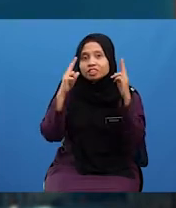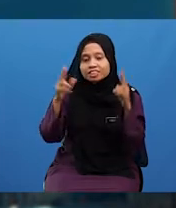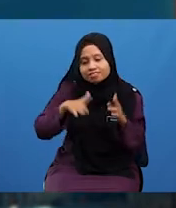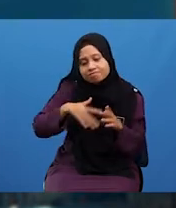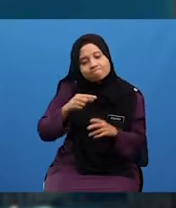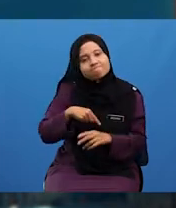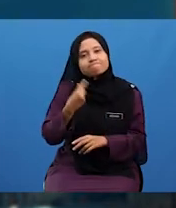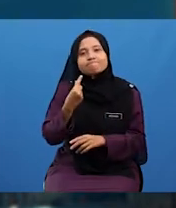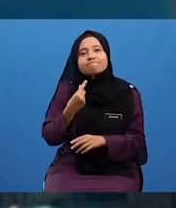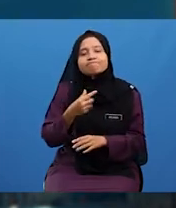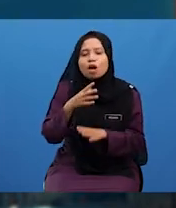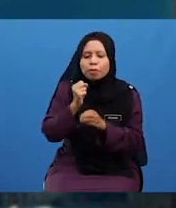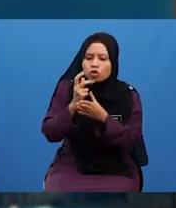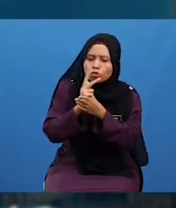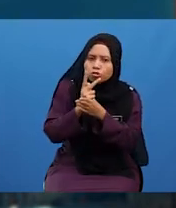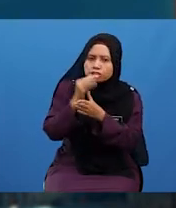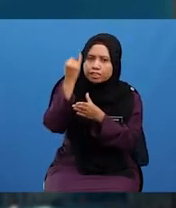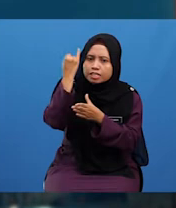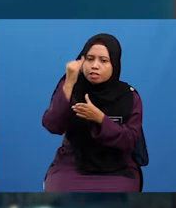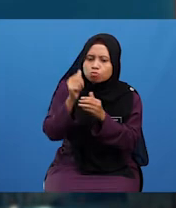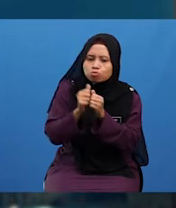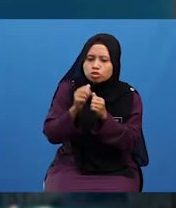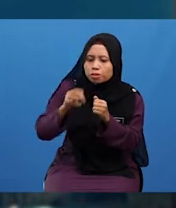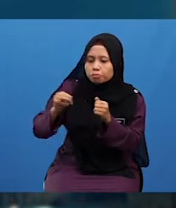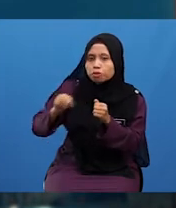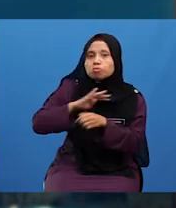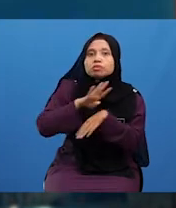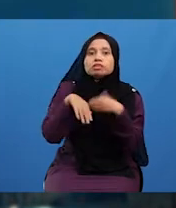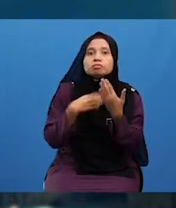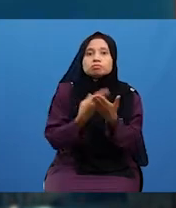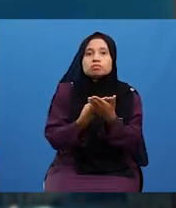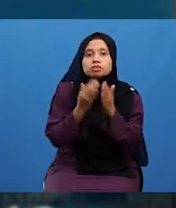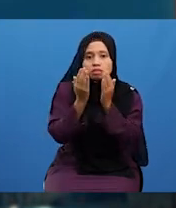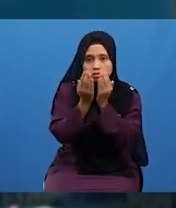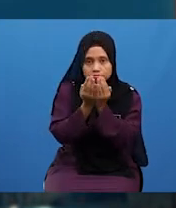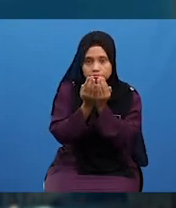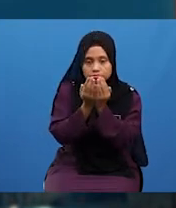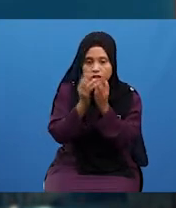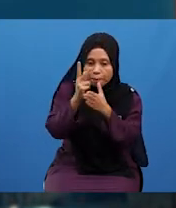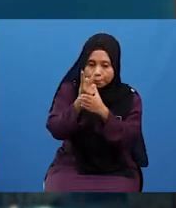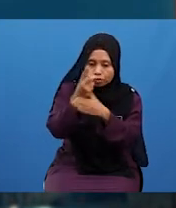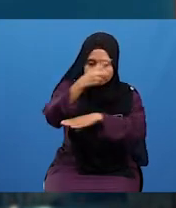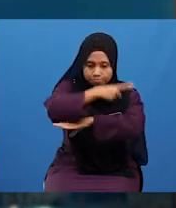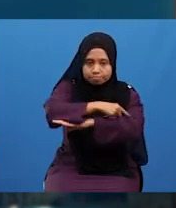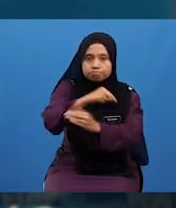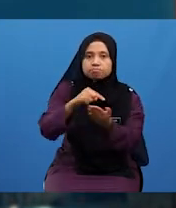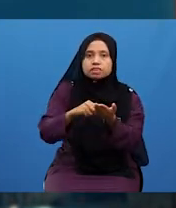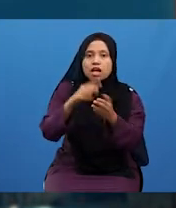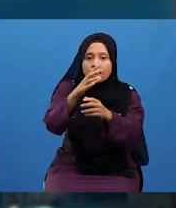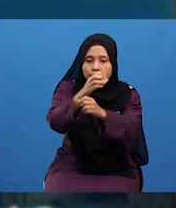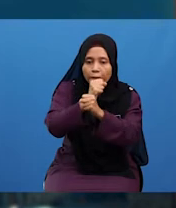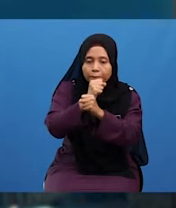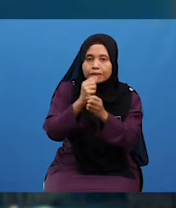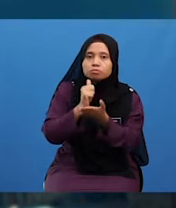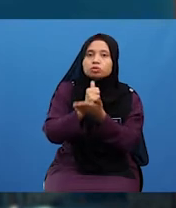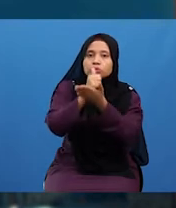Ustazah rasa gembira dapat berkongsi dengan murid-murid sekalian. Semoga perkongsian hari ini